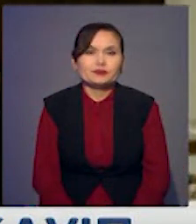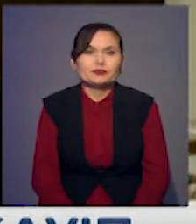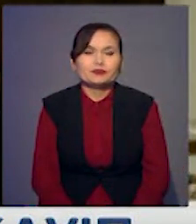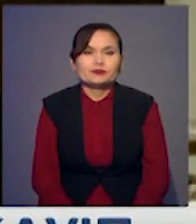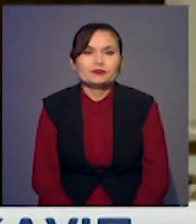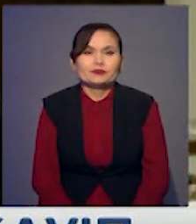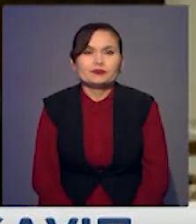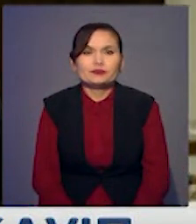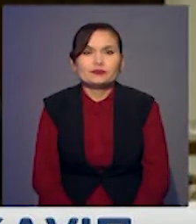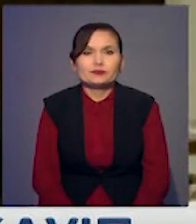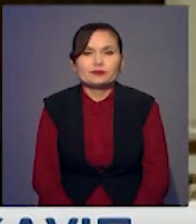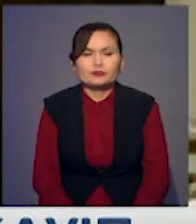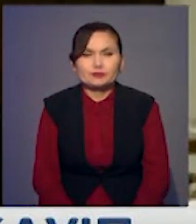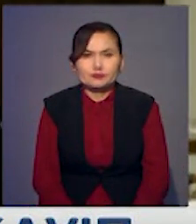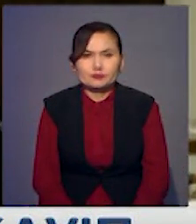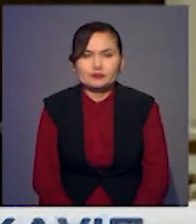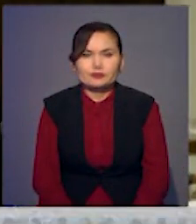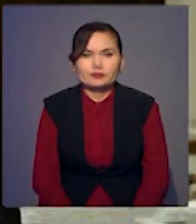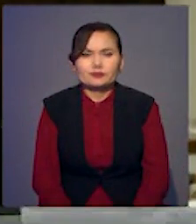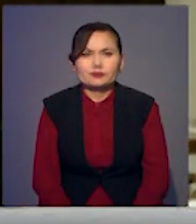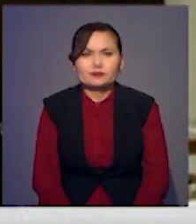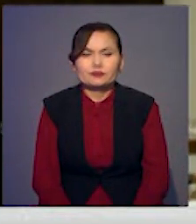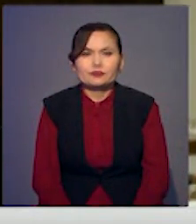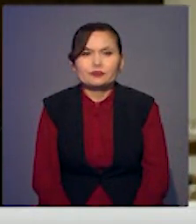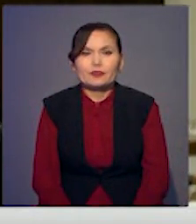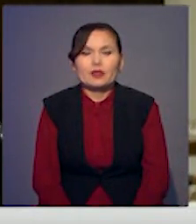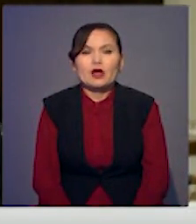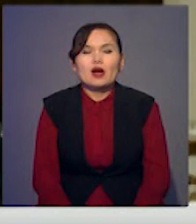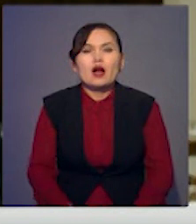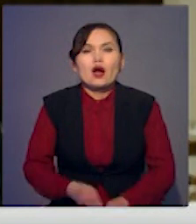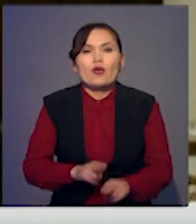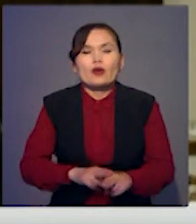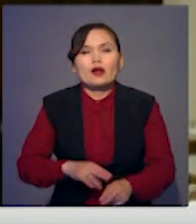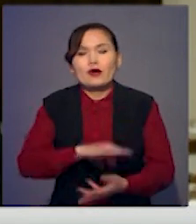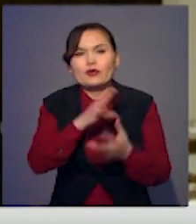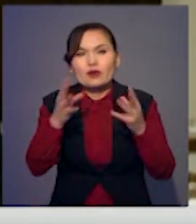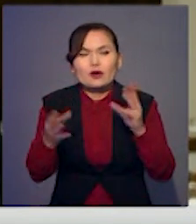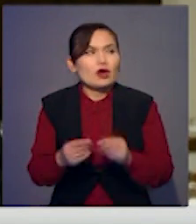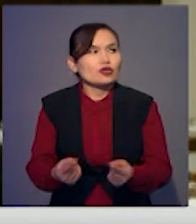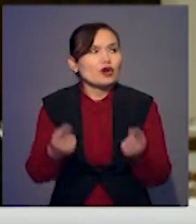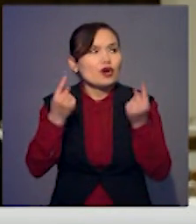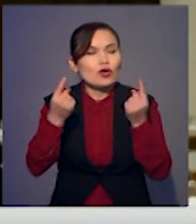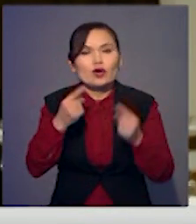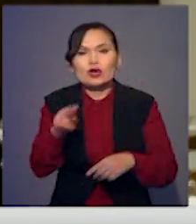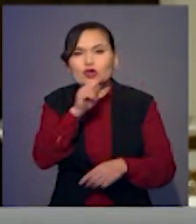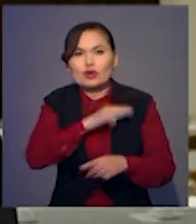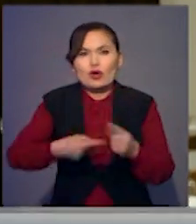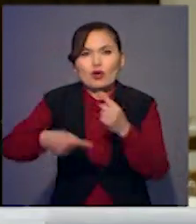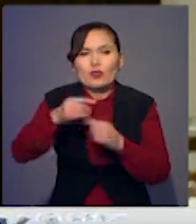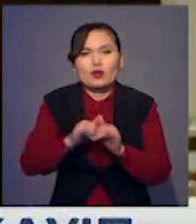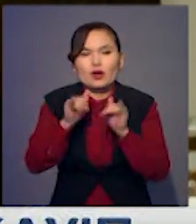neue Finanzhauptstadt Europas zu werden, die europäische Zentralbank. Франкфурттың Еуропаның жаңа қаржылық орталығына айналуы мүмкіндіктері зор. Оған